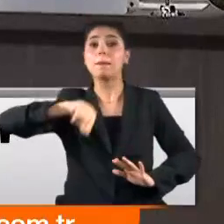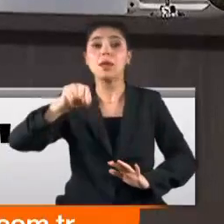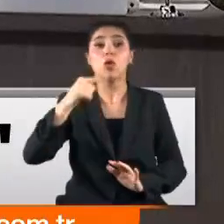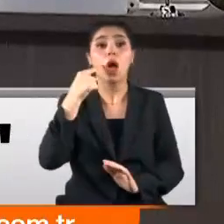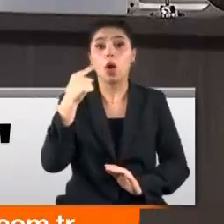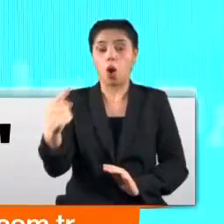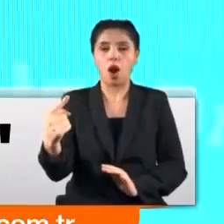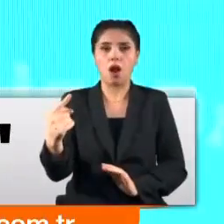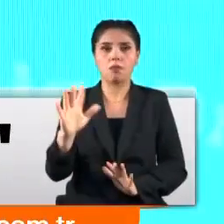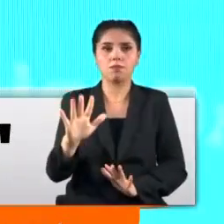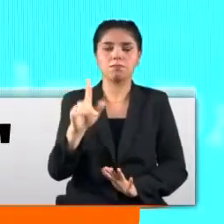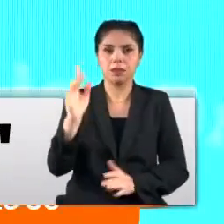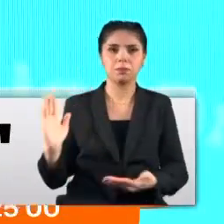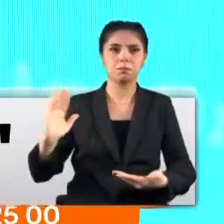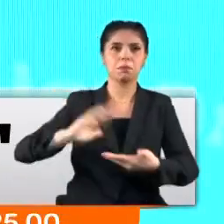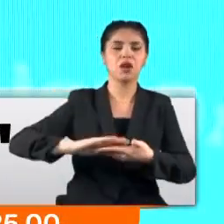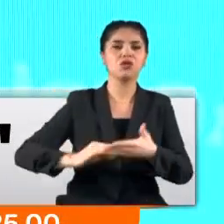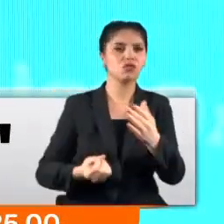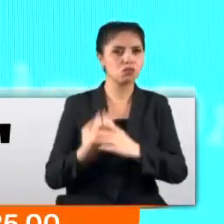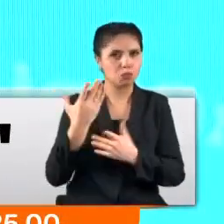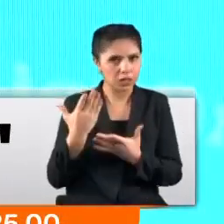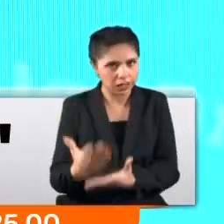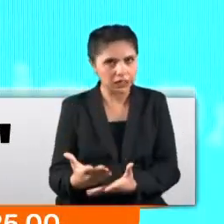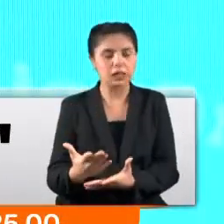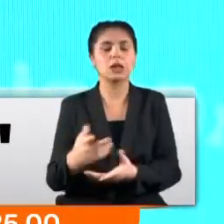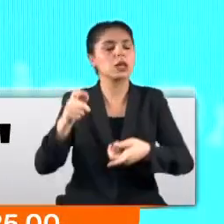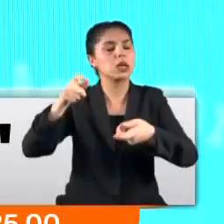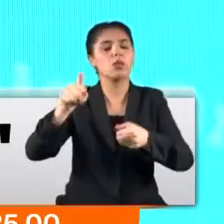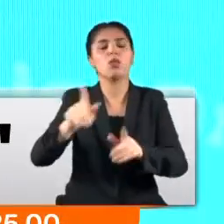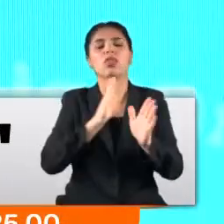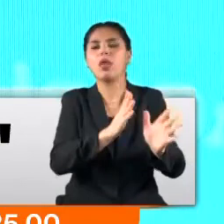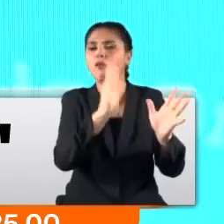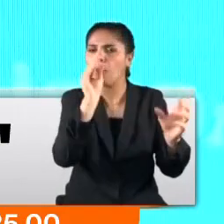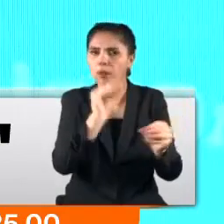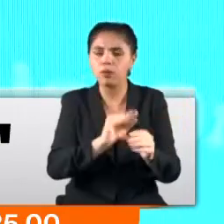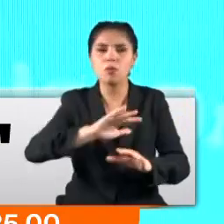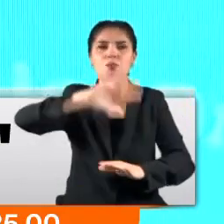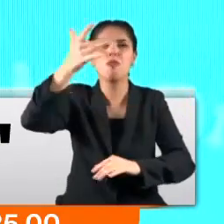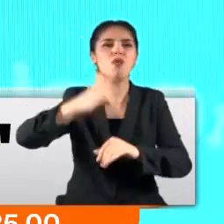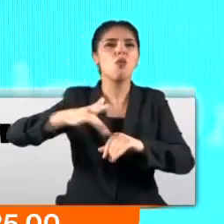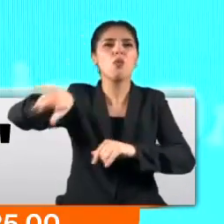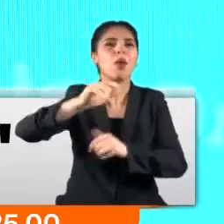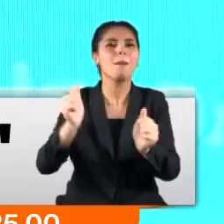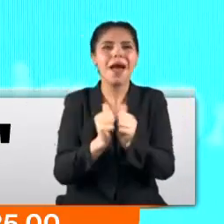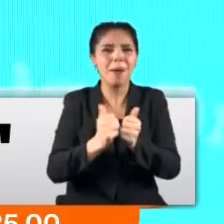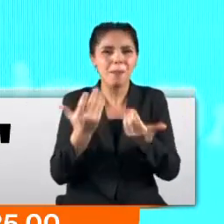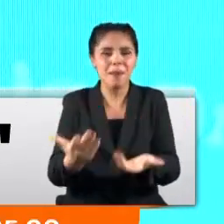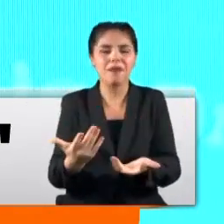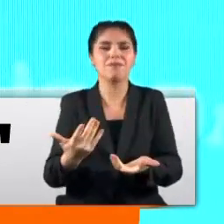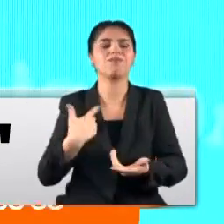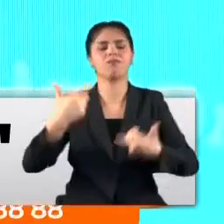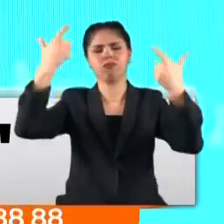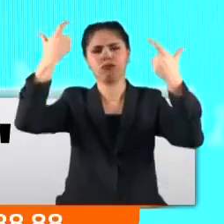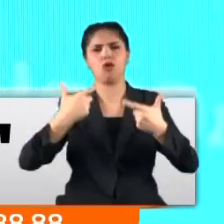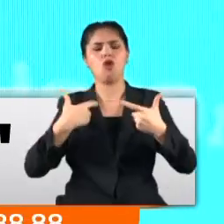çerçevede bir barışın tesisi ve temini için diğer ülkelerle birlikte garantörlük